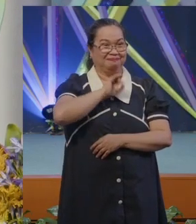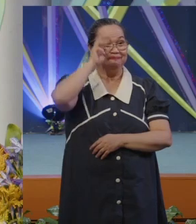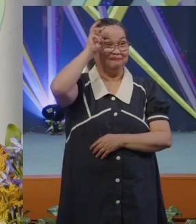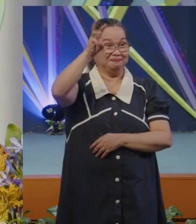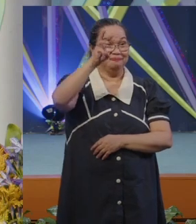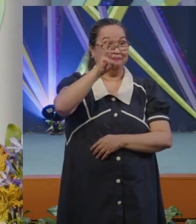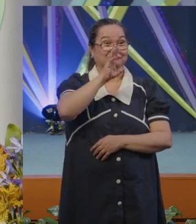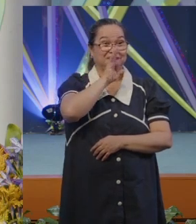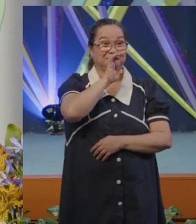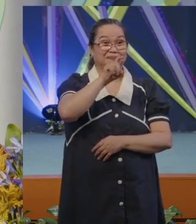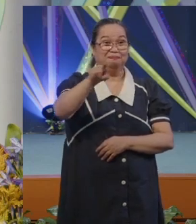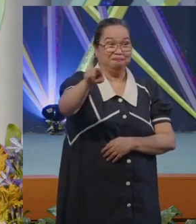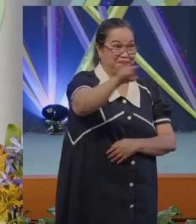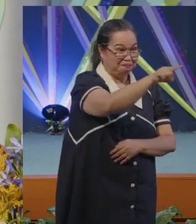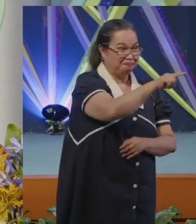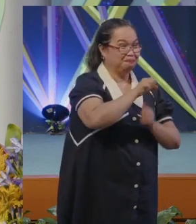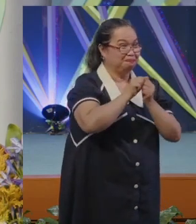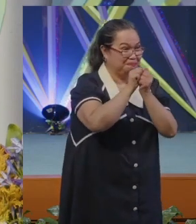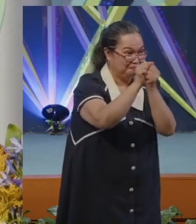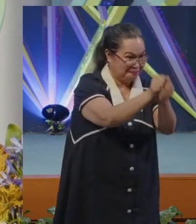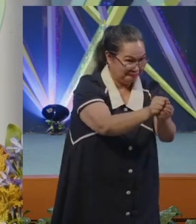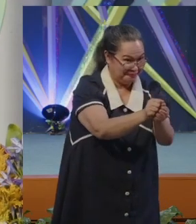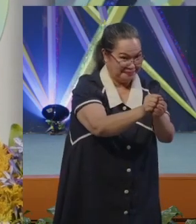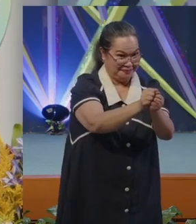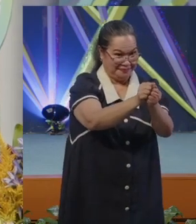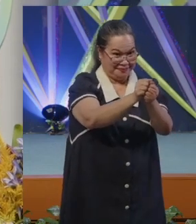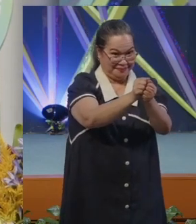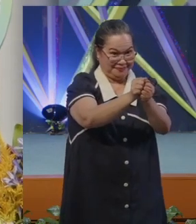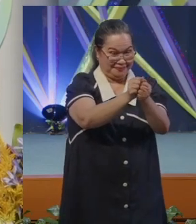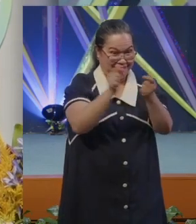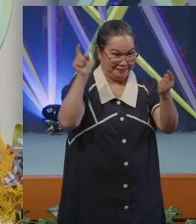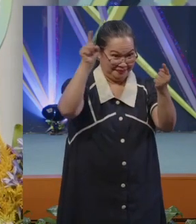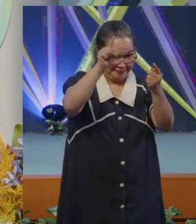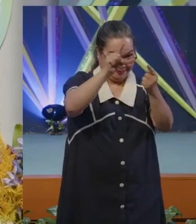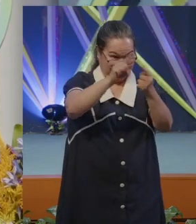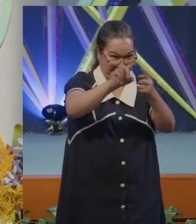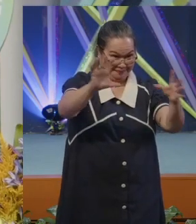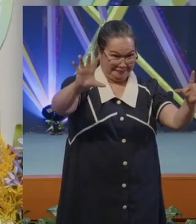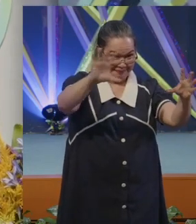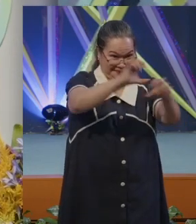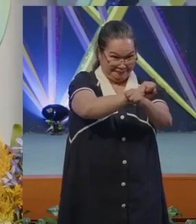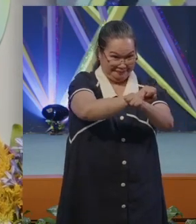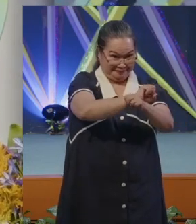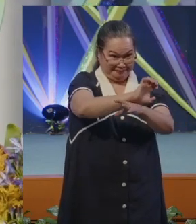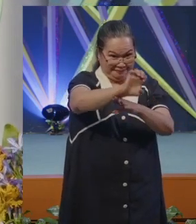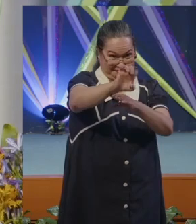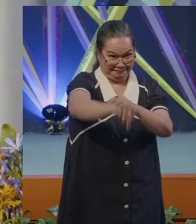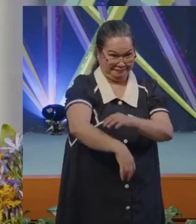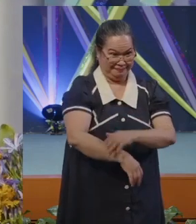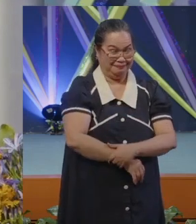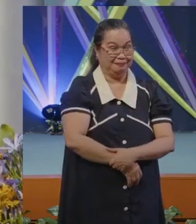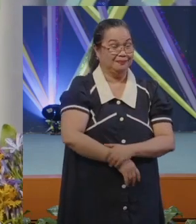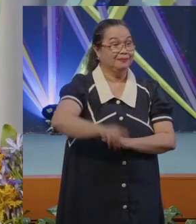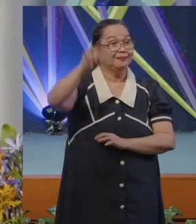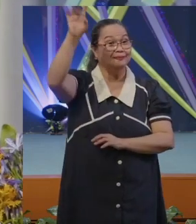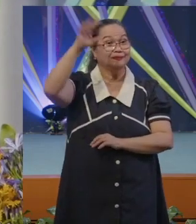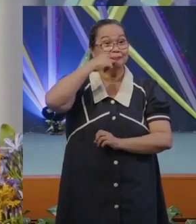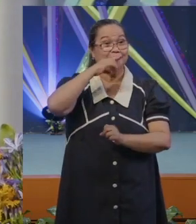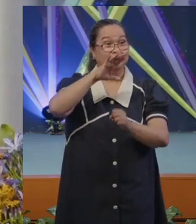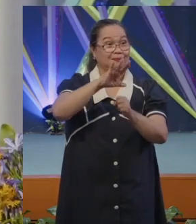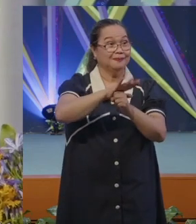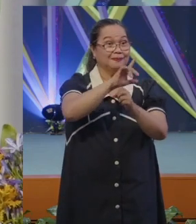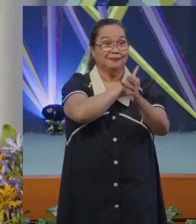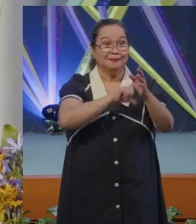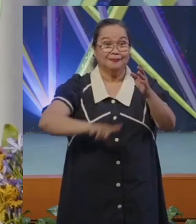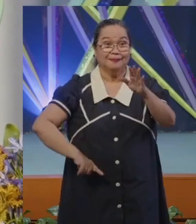be with you until the end of the age. Ano sabi ni God dito? For the